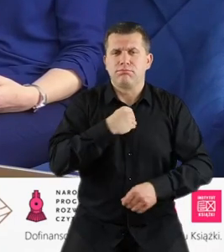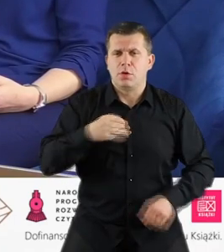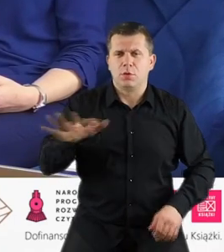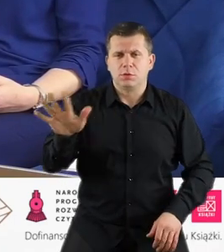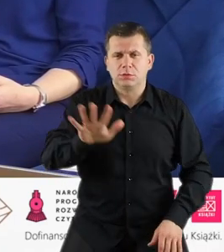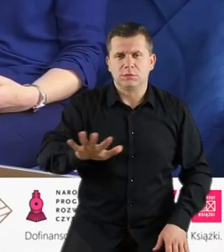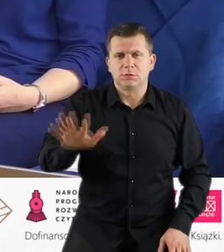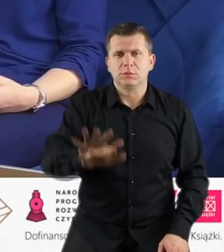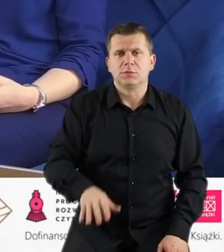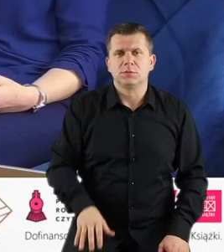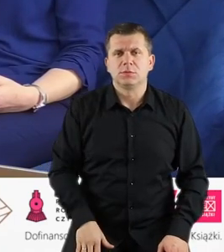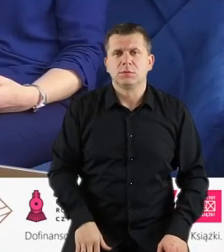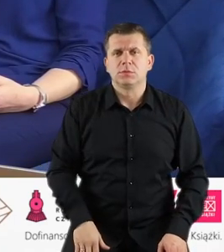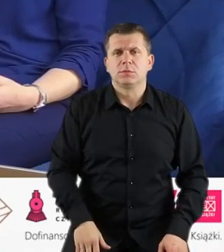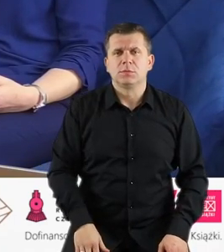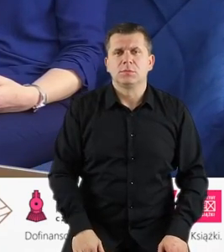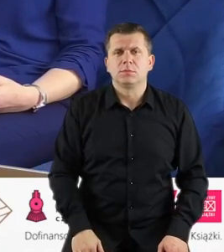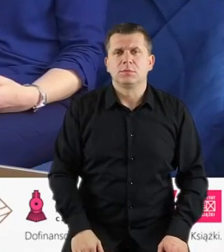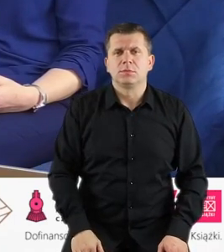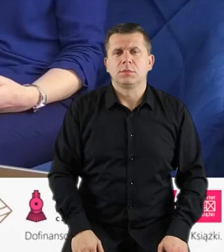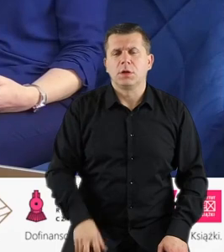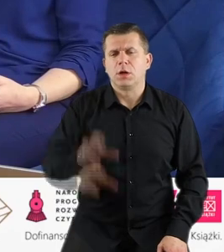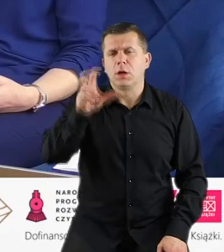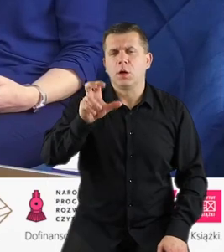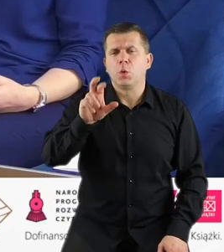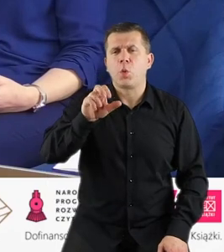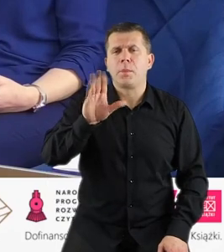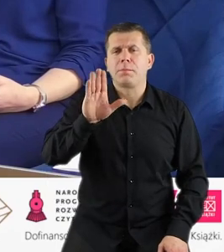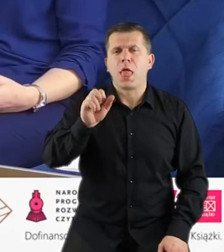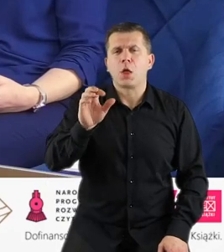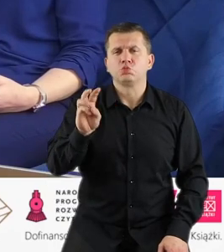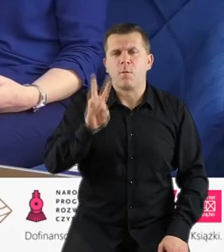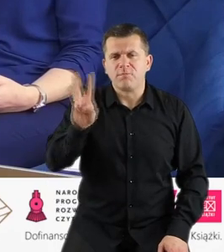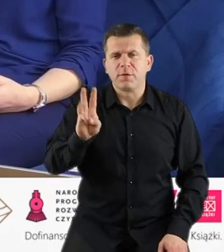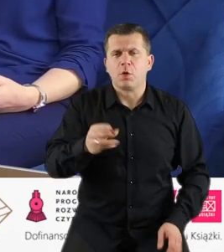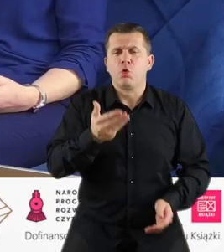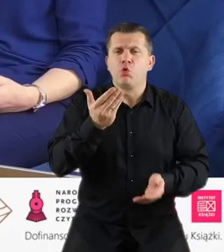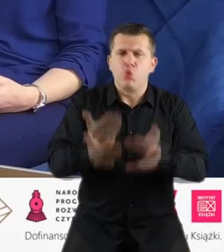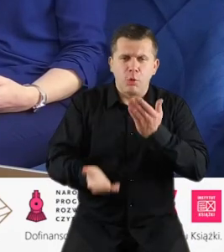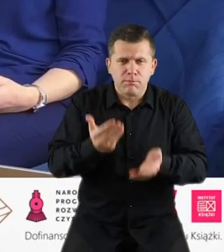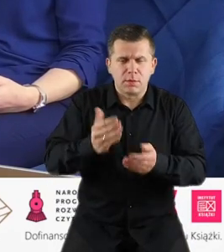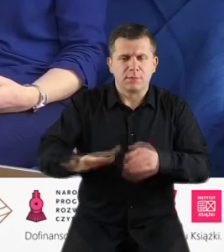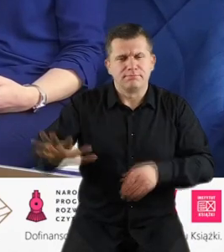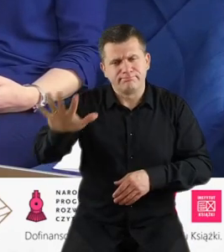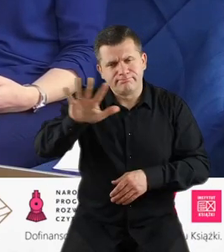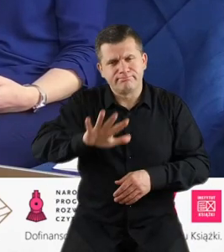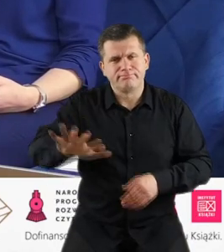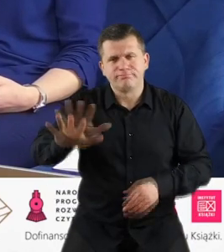Polski, w okolicach Roztocza, Chrubieszowa, Lublina.